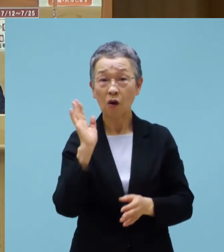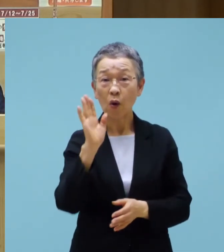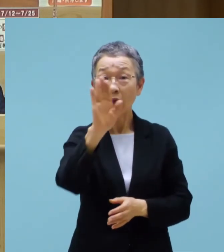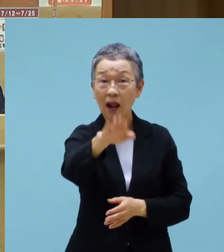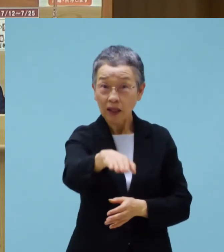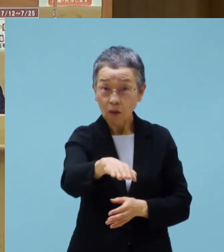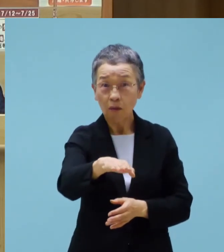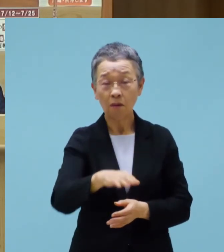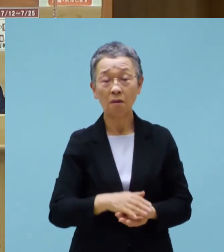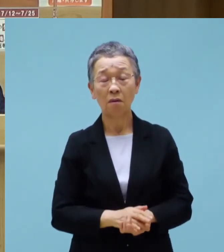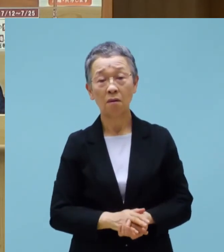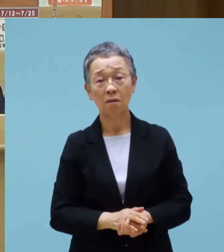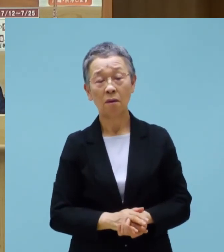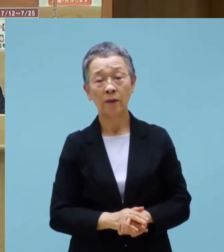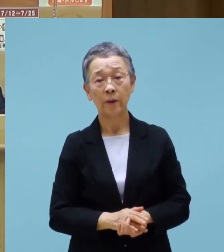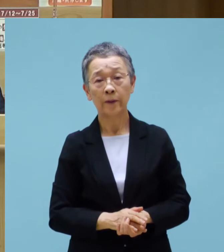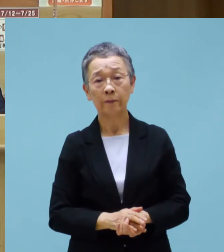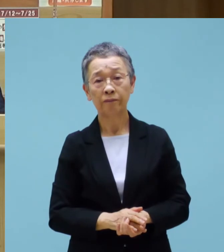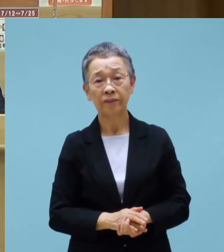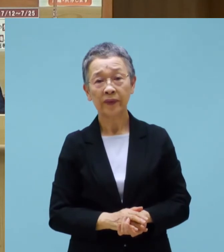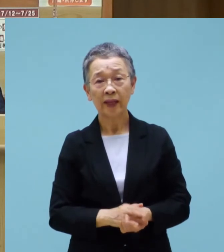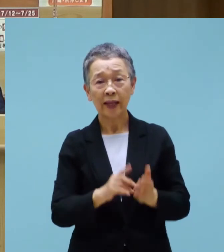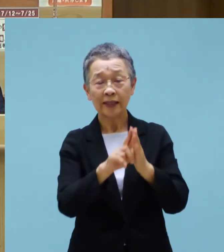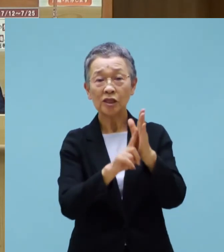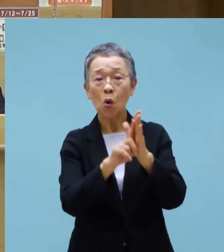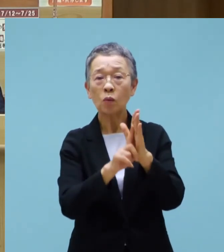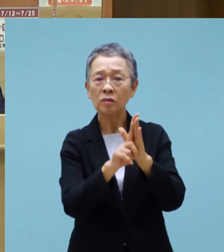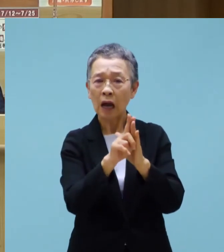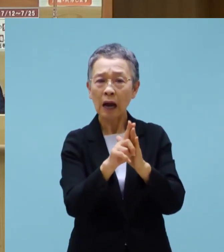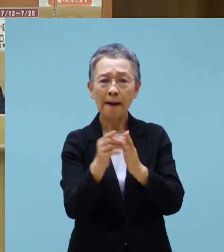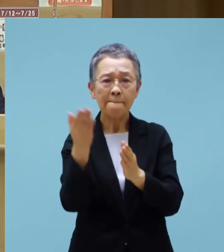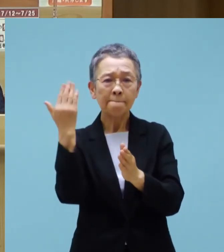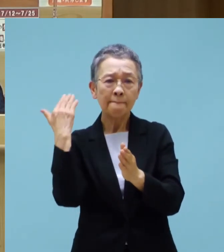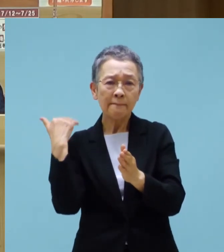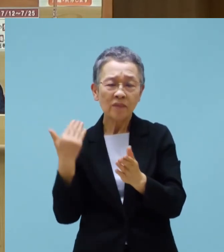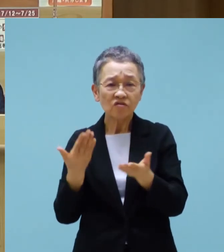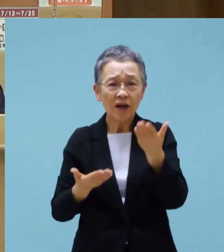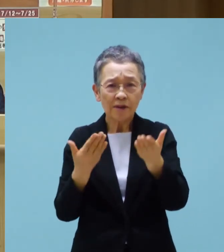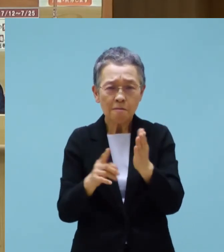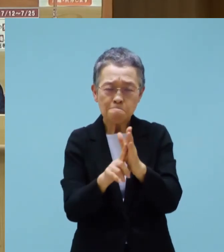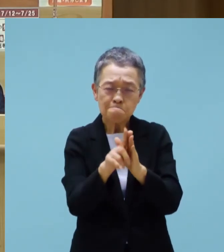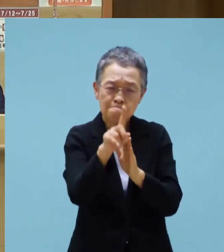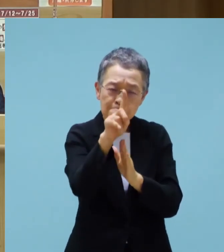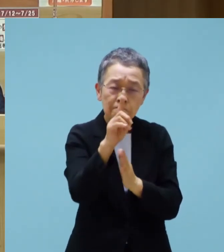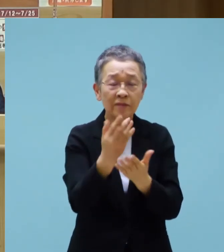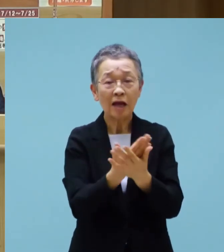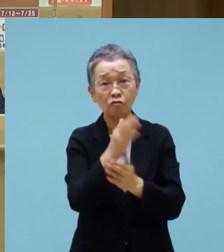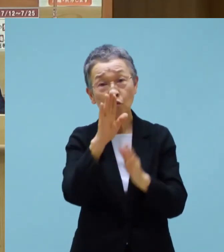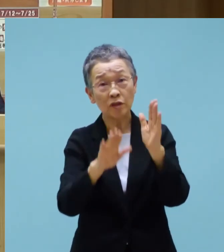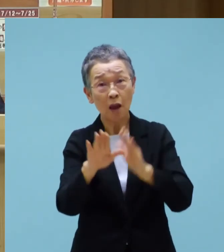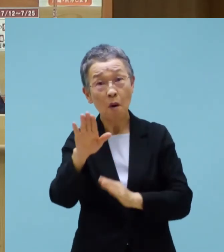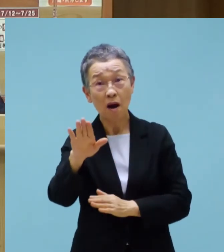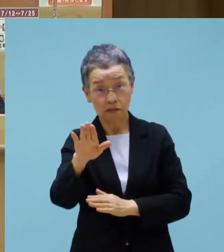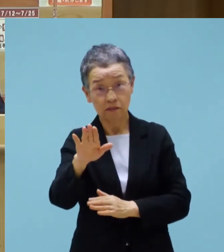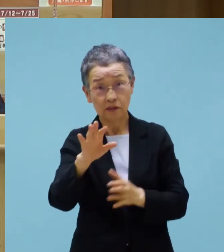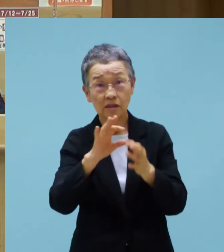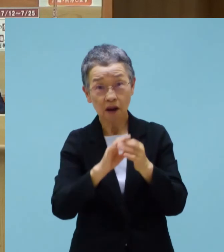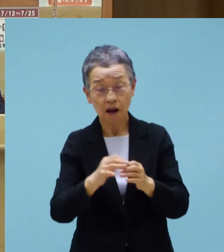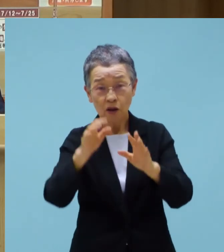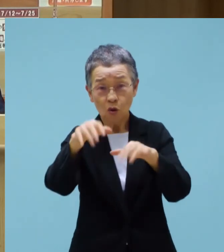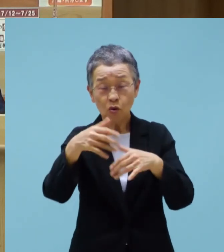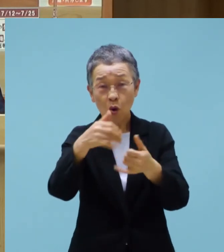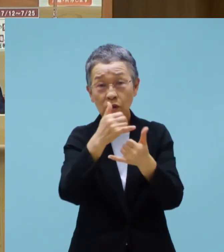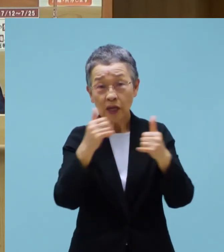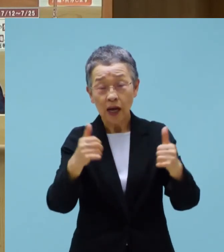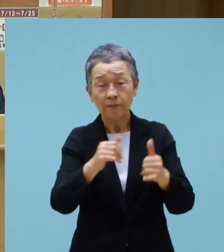少しこの、気温が例年よりも高くなる、そういう可能性もありますので、これは農業者の皆様だけでは